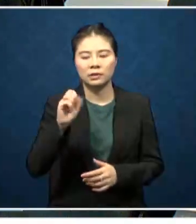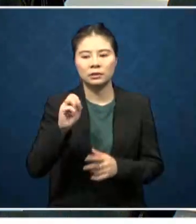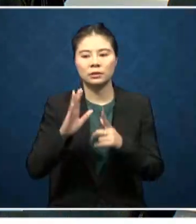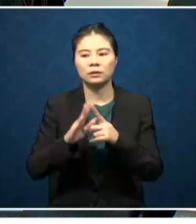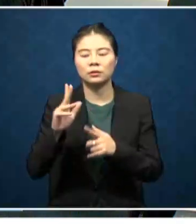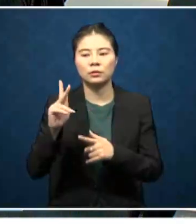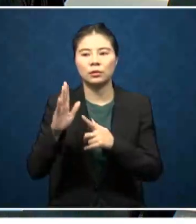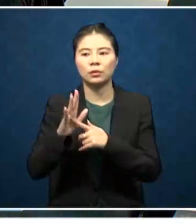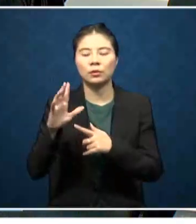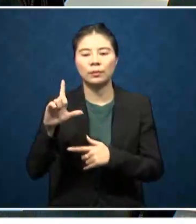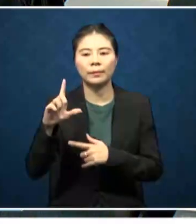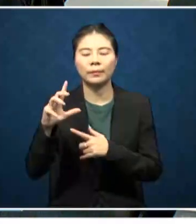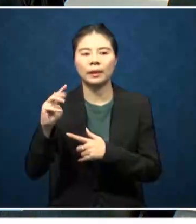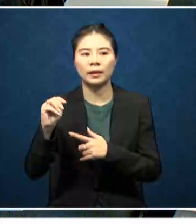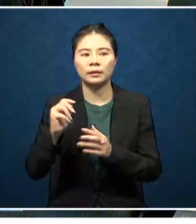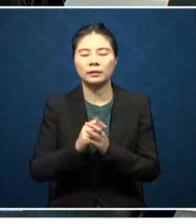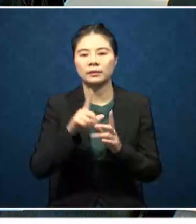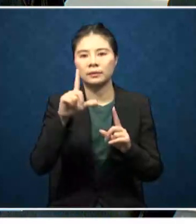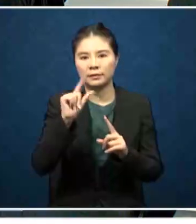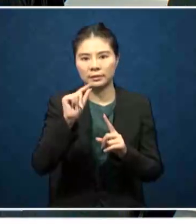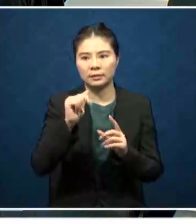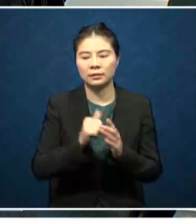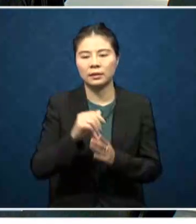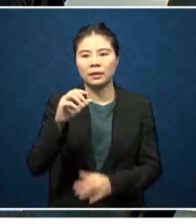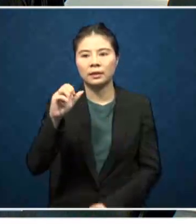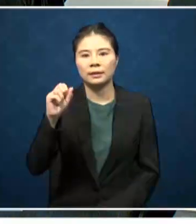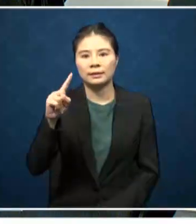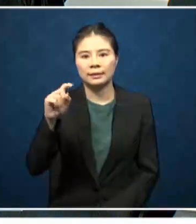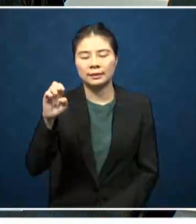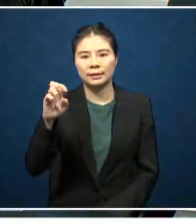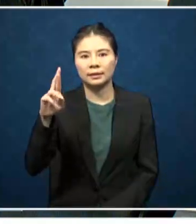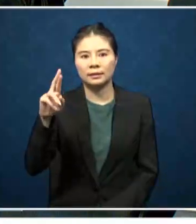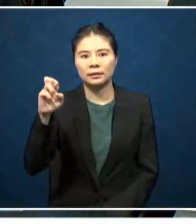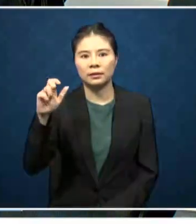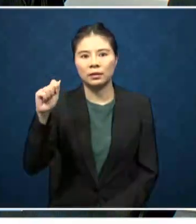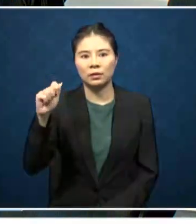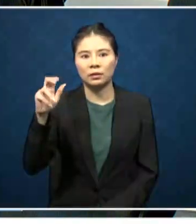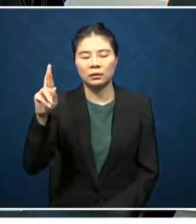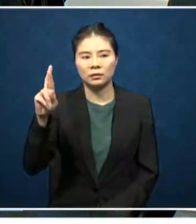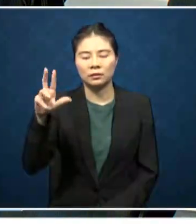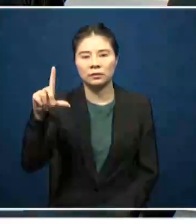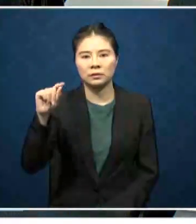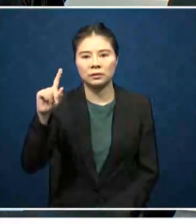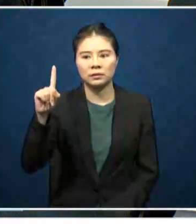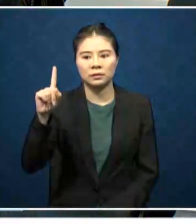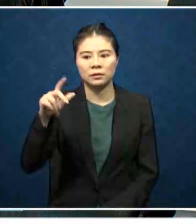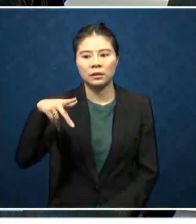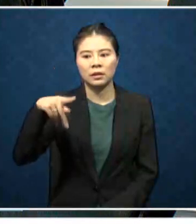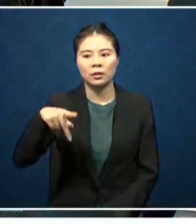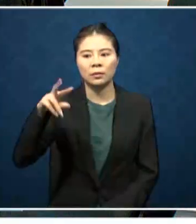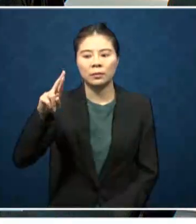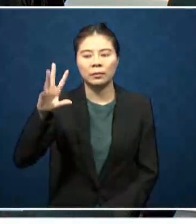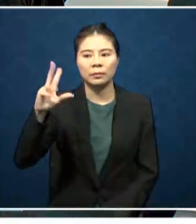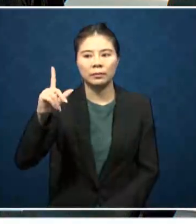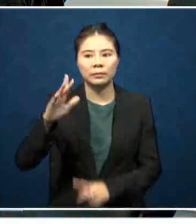ผดุงศิลป์20นางสาวสิริอรหริ่มปราณี 21นายพรชัย